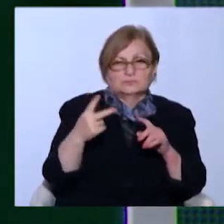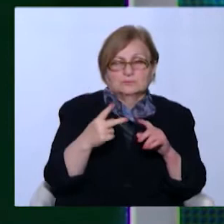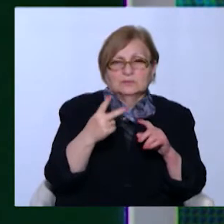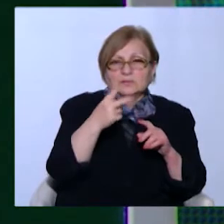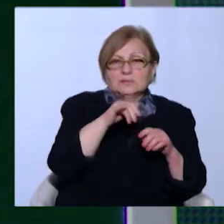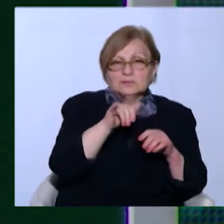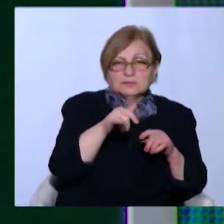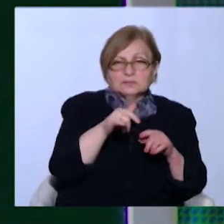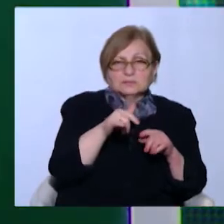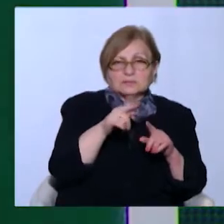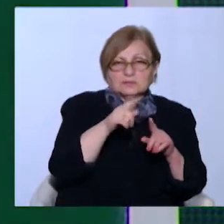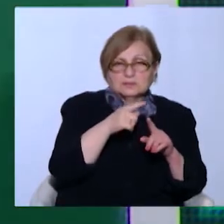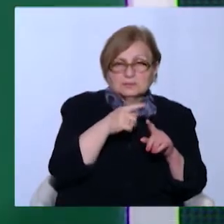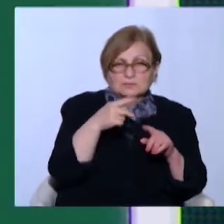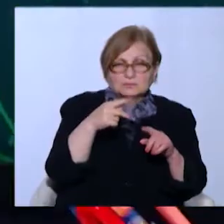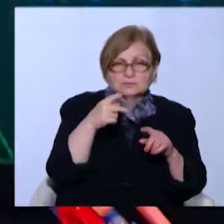-2X პლუს 2